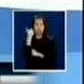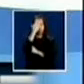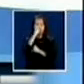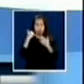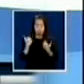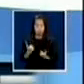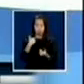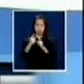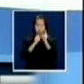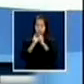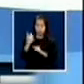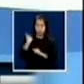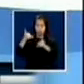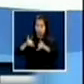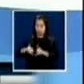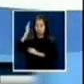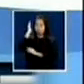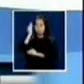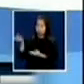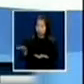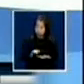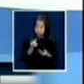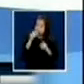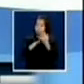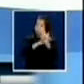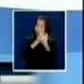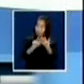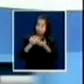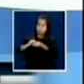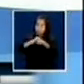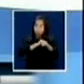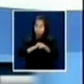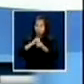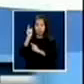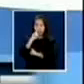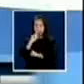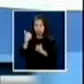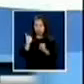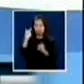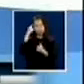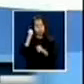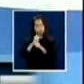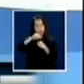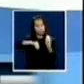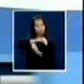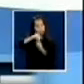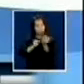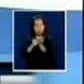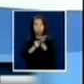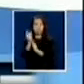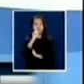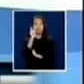พูดคุยกับพิธีกรรับเชิญในเรื่องของแผนปรองดองในเรื่องของการฟื้นฟูบ้านเมืองของเราต่อไปแต่ในช่